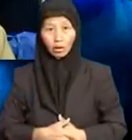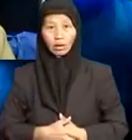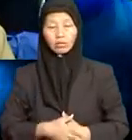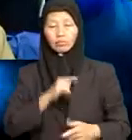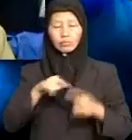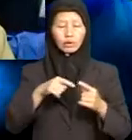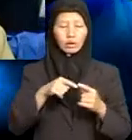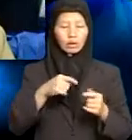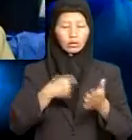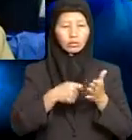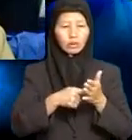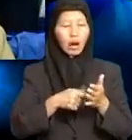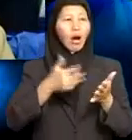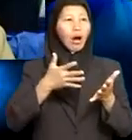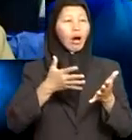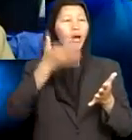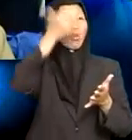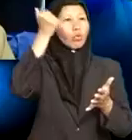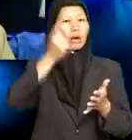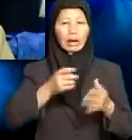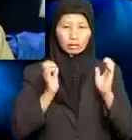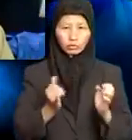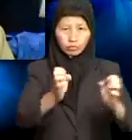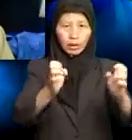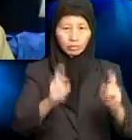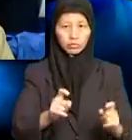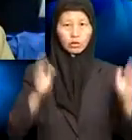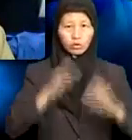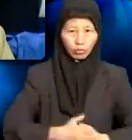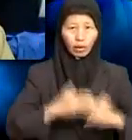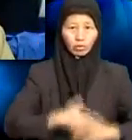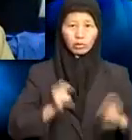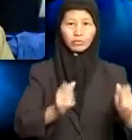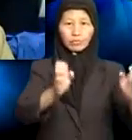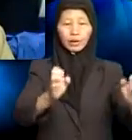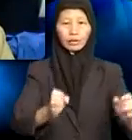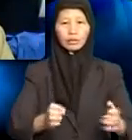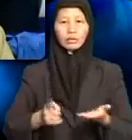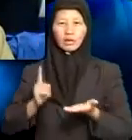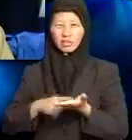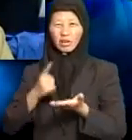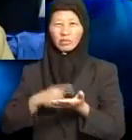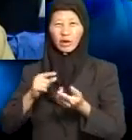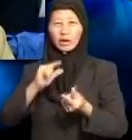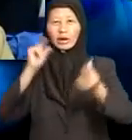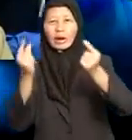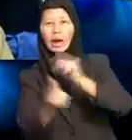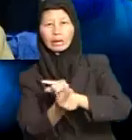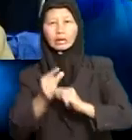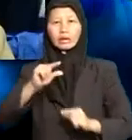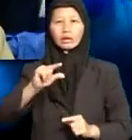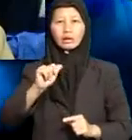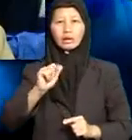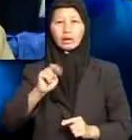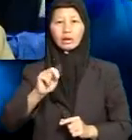apabila kamu teringat kembali. Kadang-kadang konsep qada ini disalahartikan